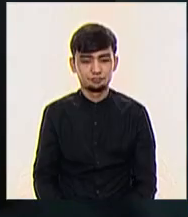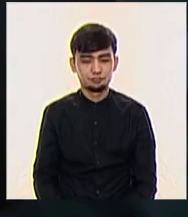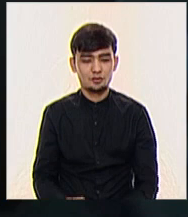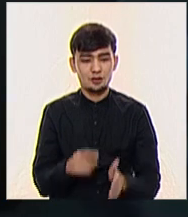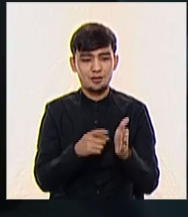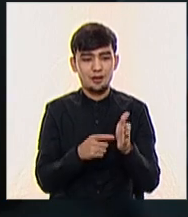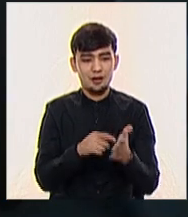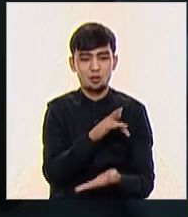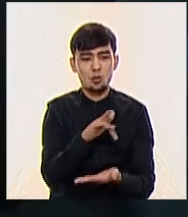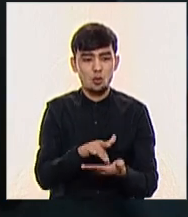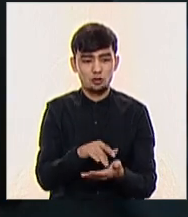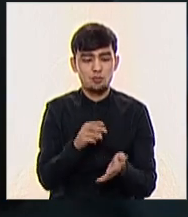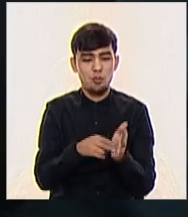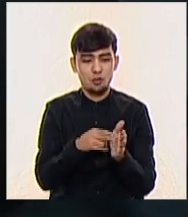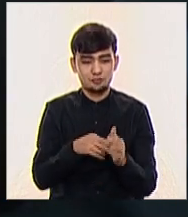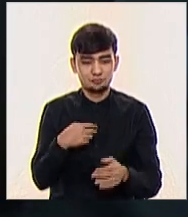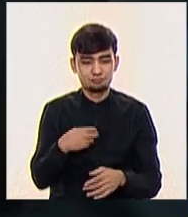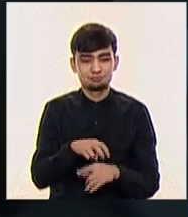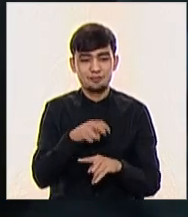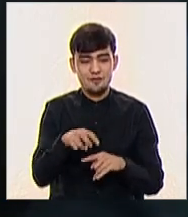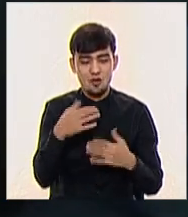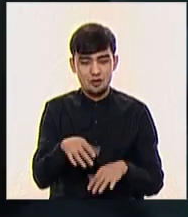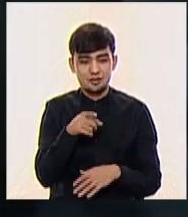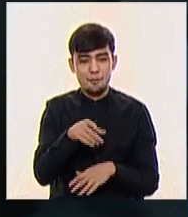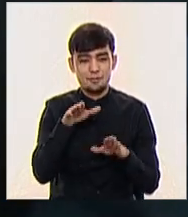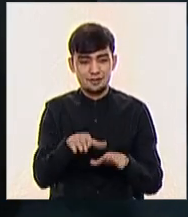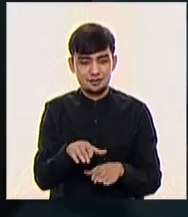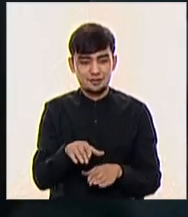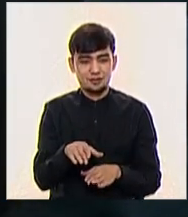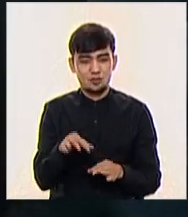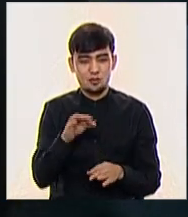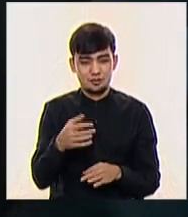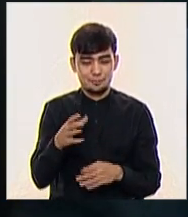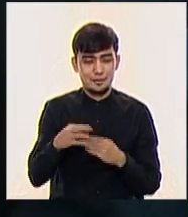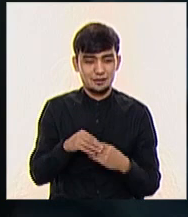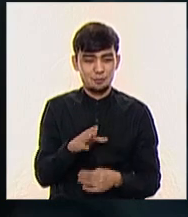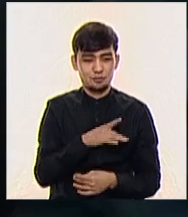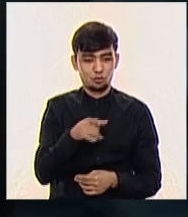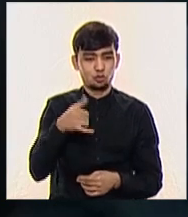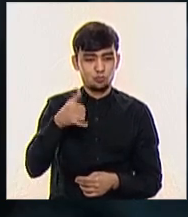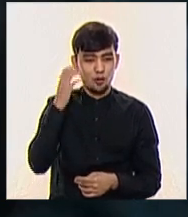Қарағанды қаласынан пойыздан түстік. Сол кезде өзіммен бірге болған